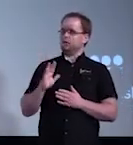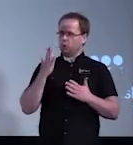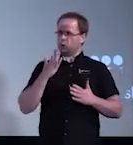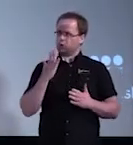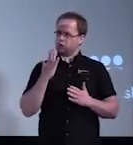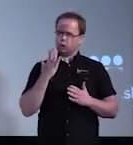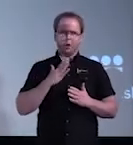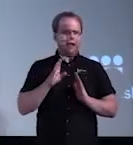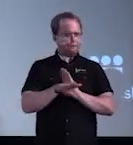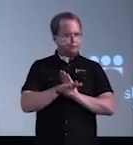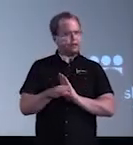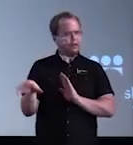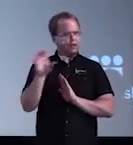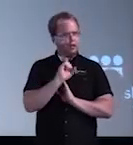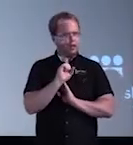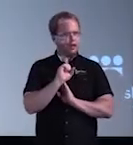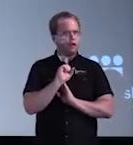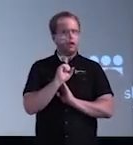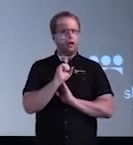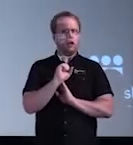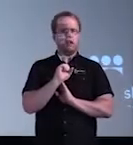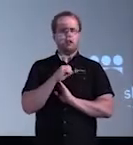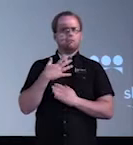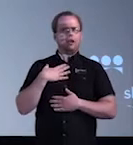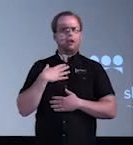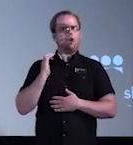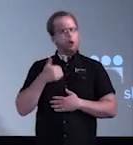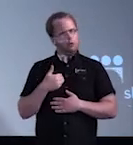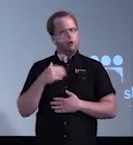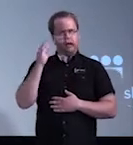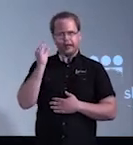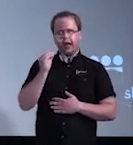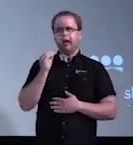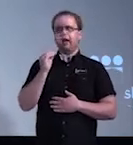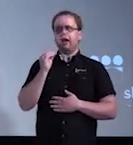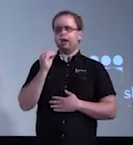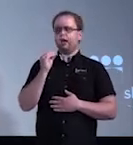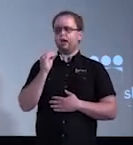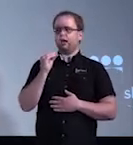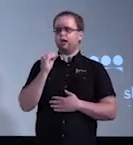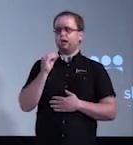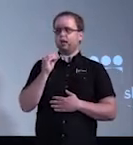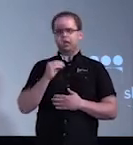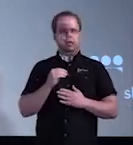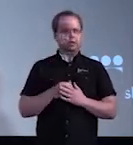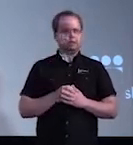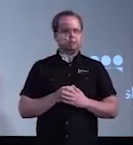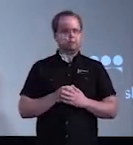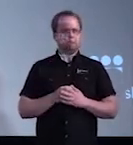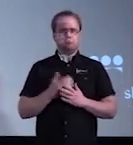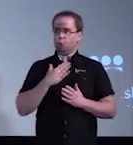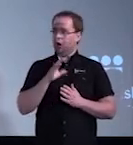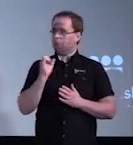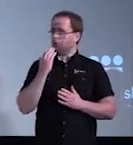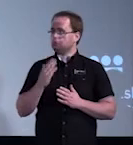God middag alla kära damer och herrar och cineaster och ja, mår ni